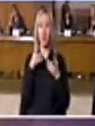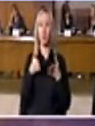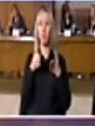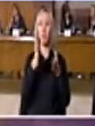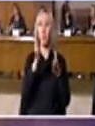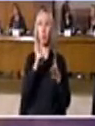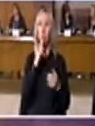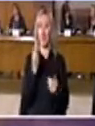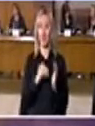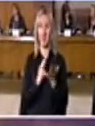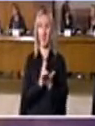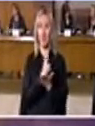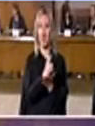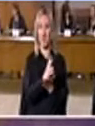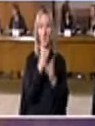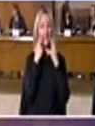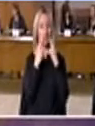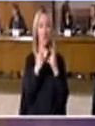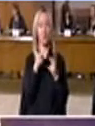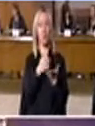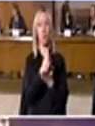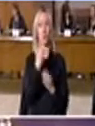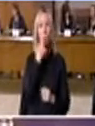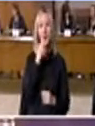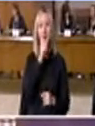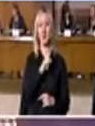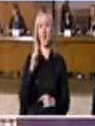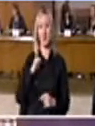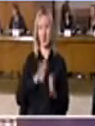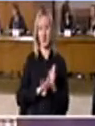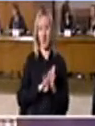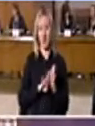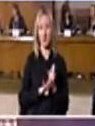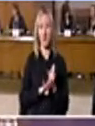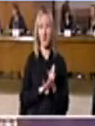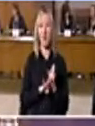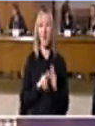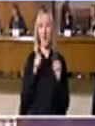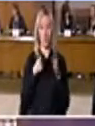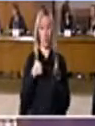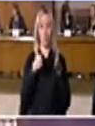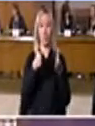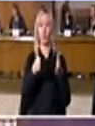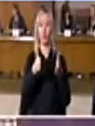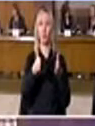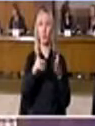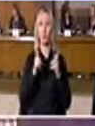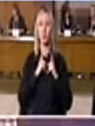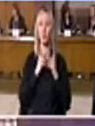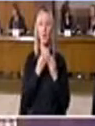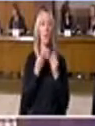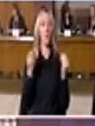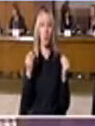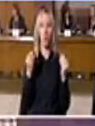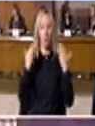treba da ide, vidimo upravo kao put tolerancije i nediskriminacije, a na tom putu čeka nas mnogo